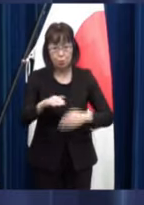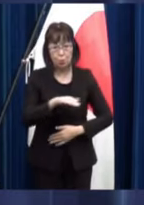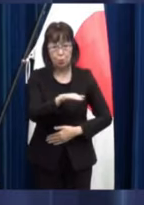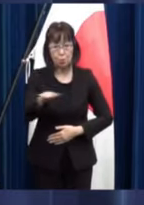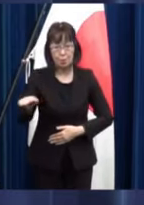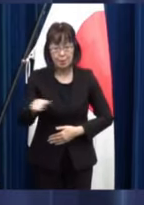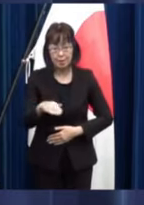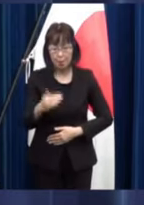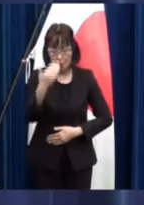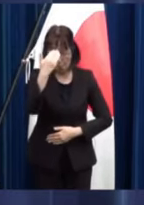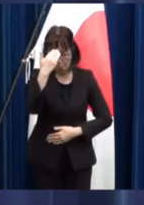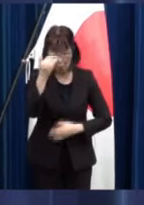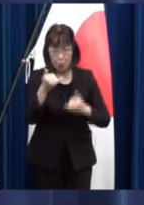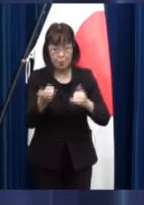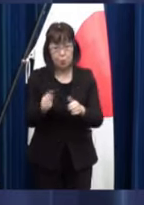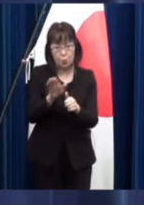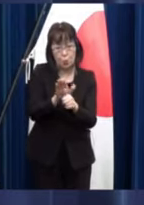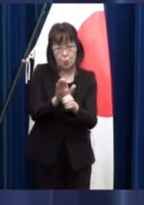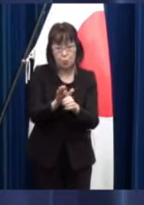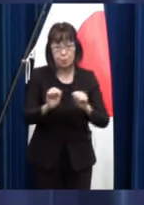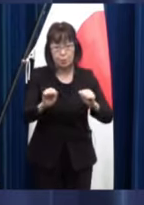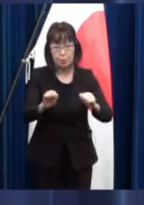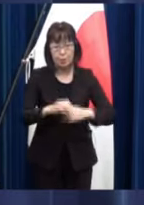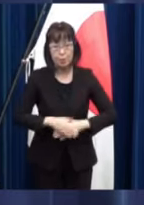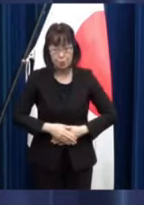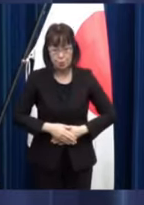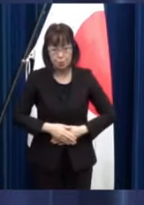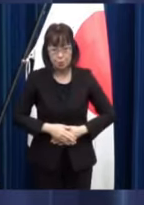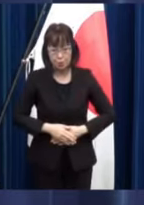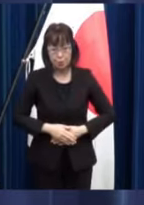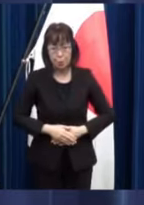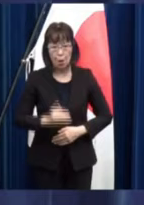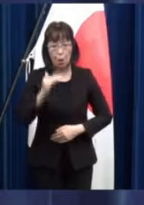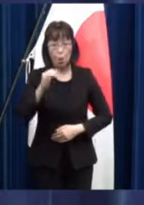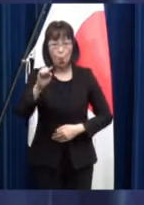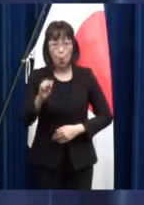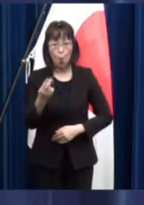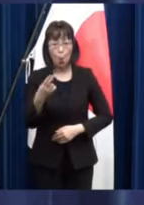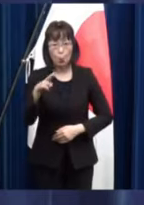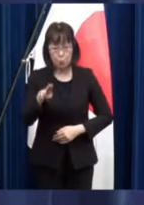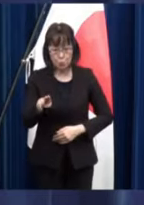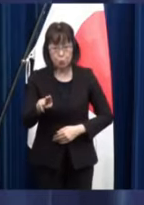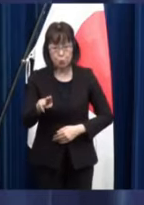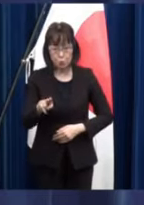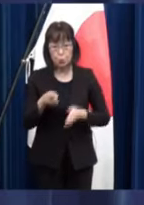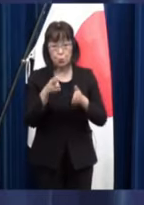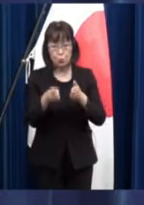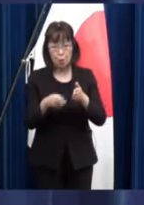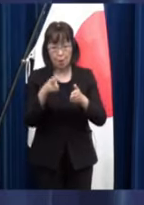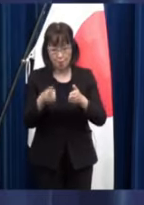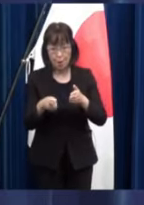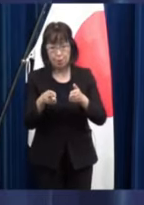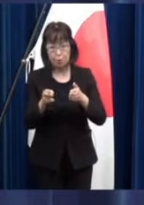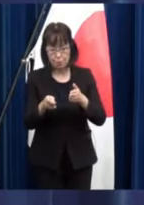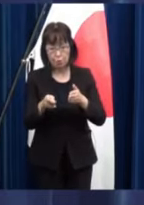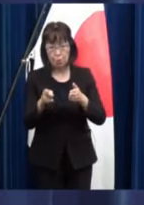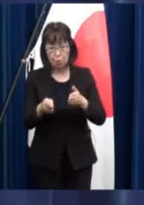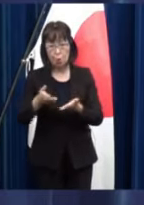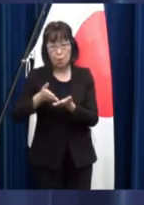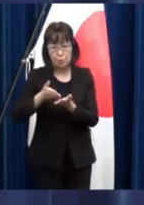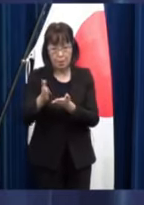援をしていきます。 GoTo トラベルについては、4月のスタート以来延